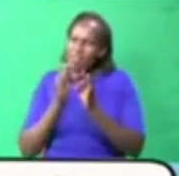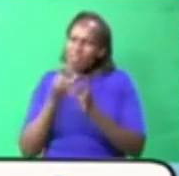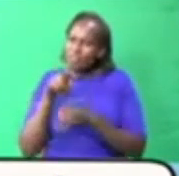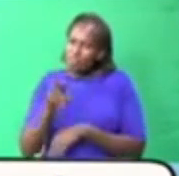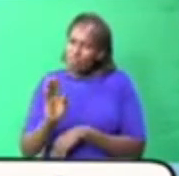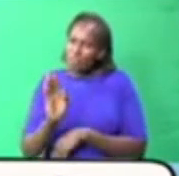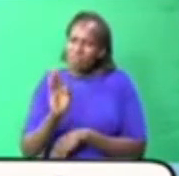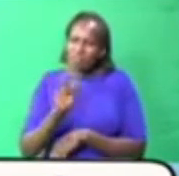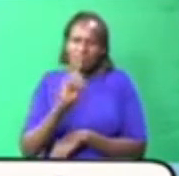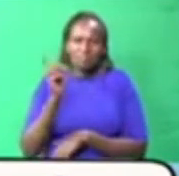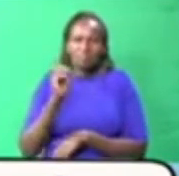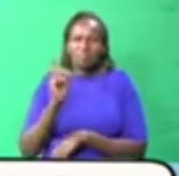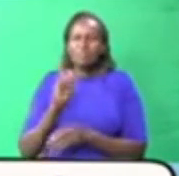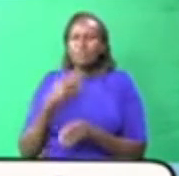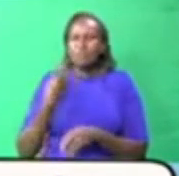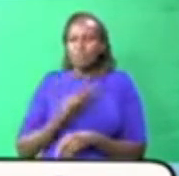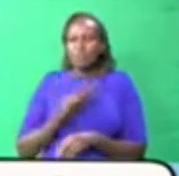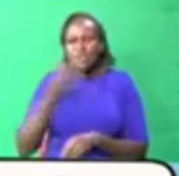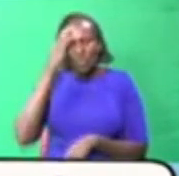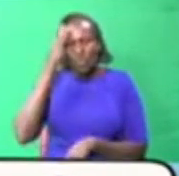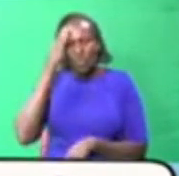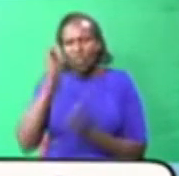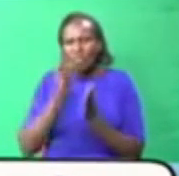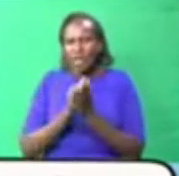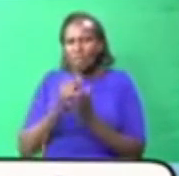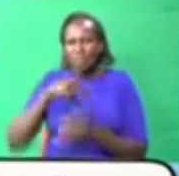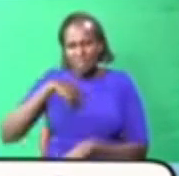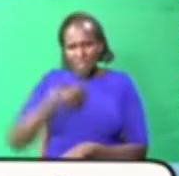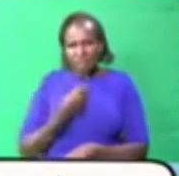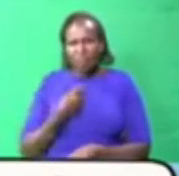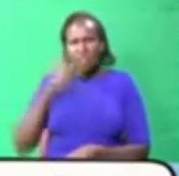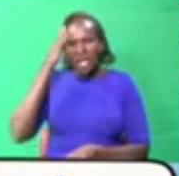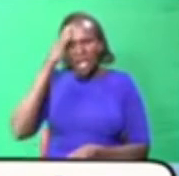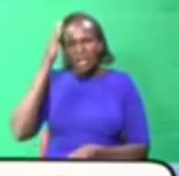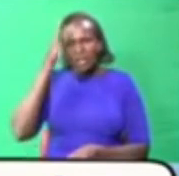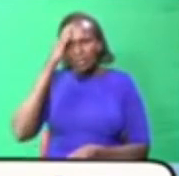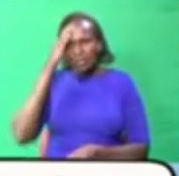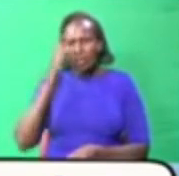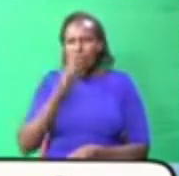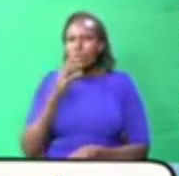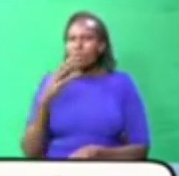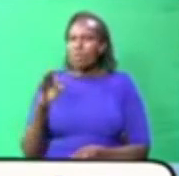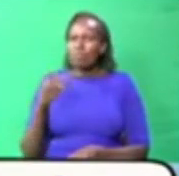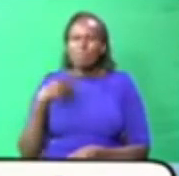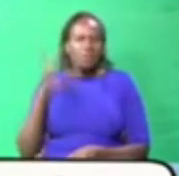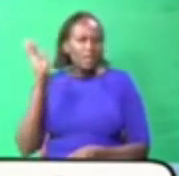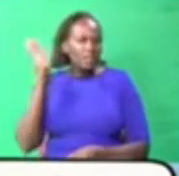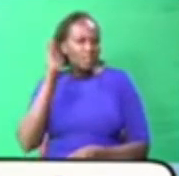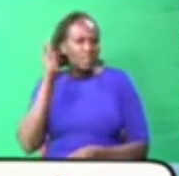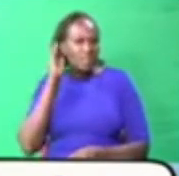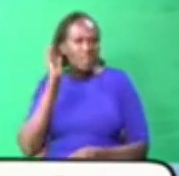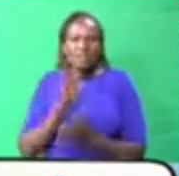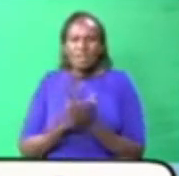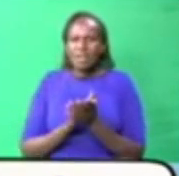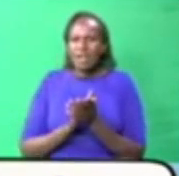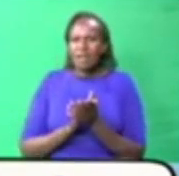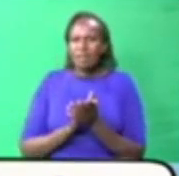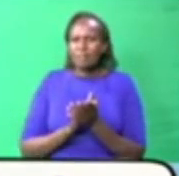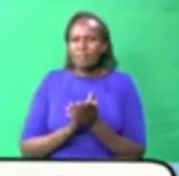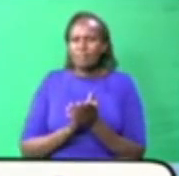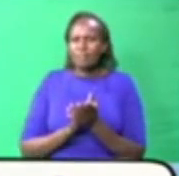wenu, sisi tunajua. Mimi nimeona word of knowledge, nimeona word of wisdom, nimesikia tongues, interpretation of